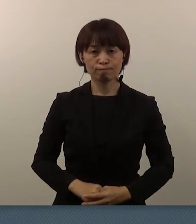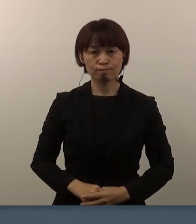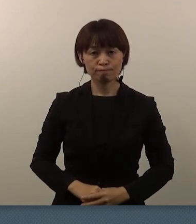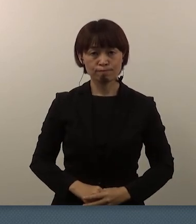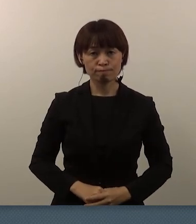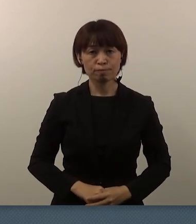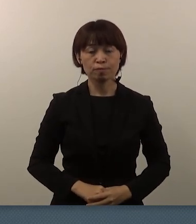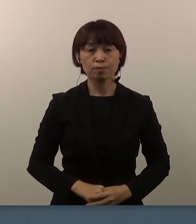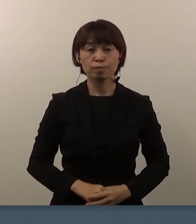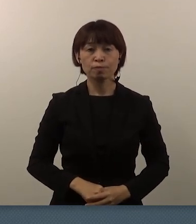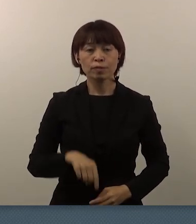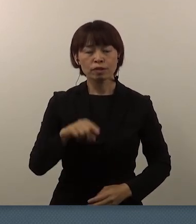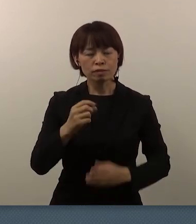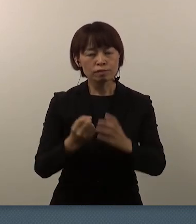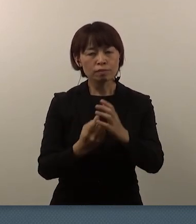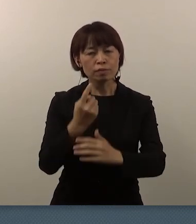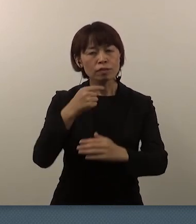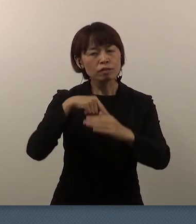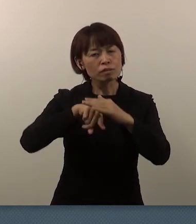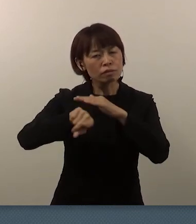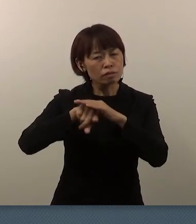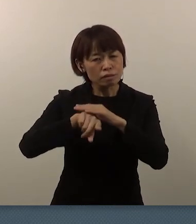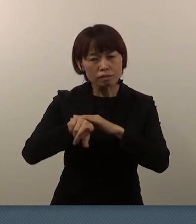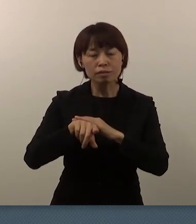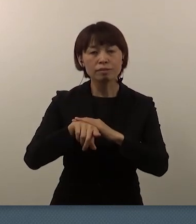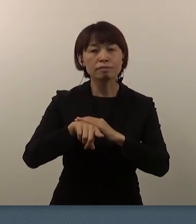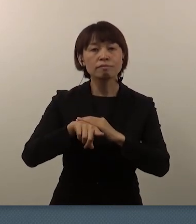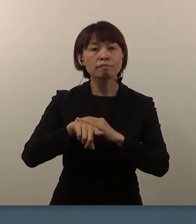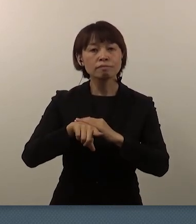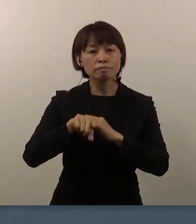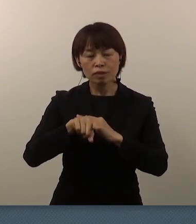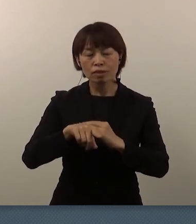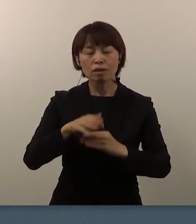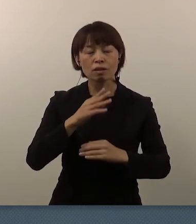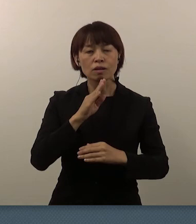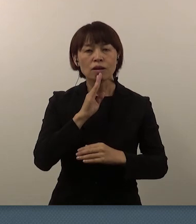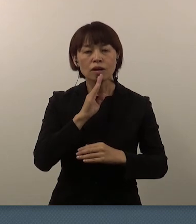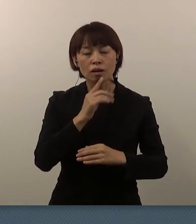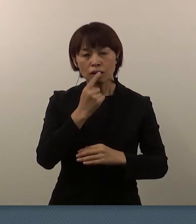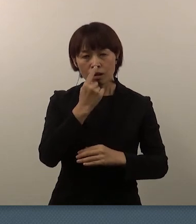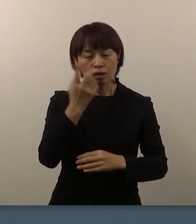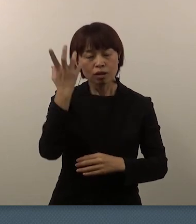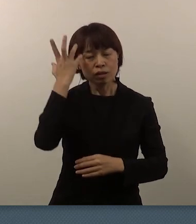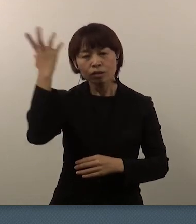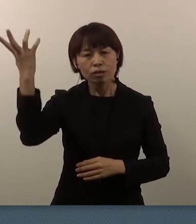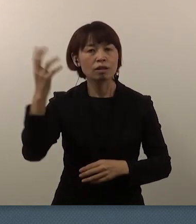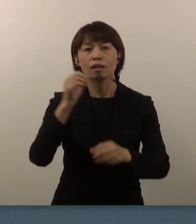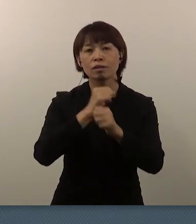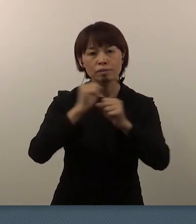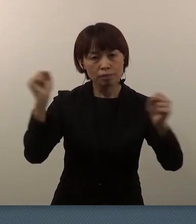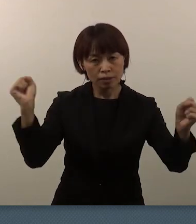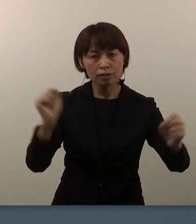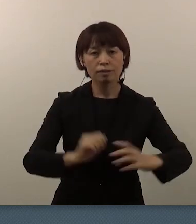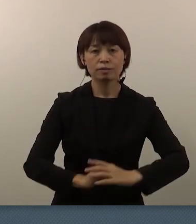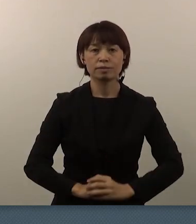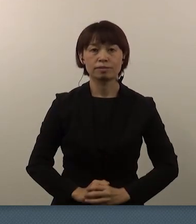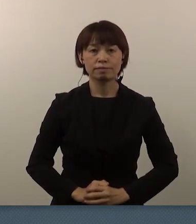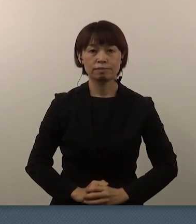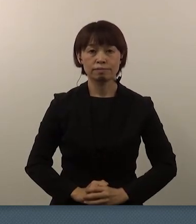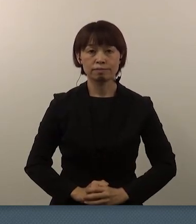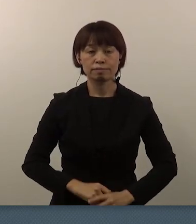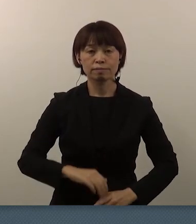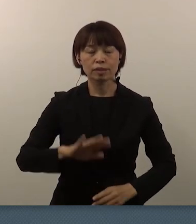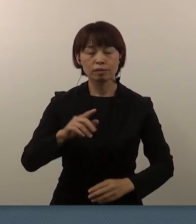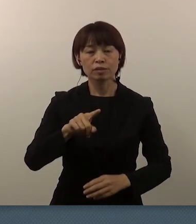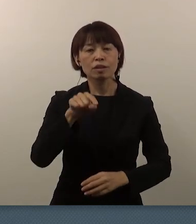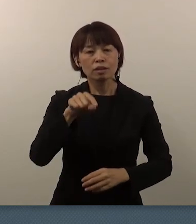ね。どうしてこんなことが起きたのか、元々でも想像することはできませんけど、しかし二